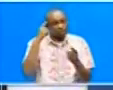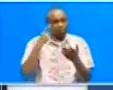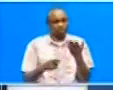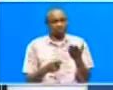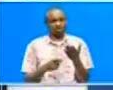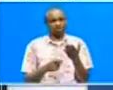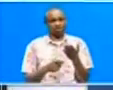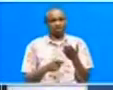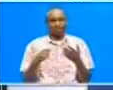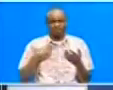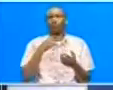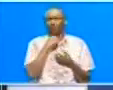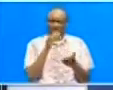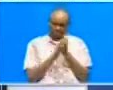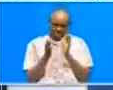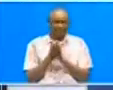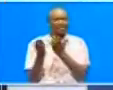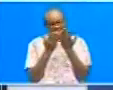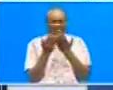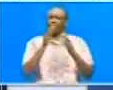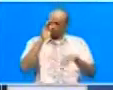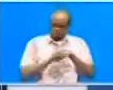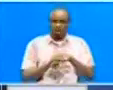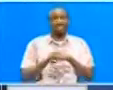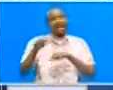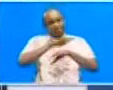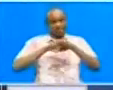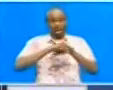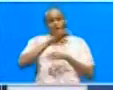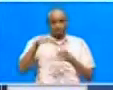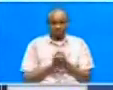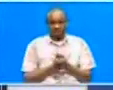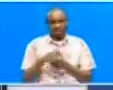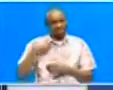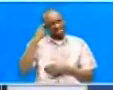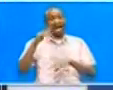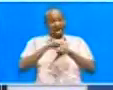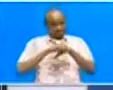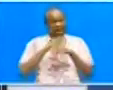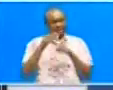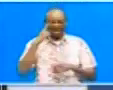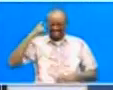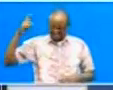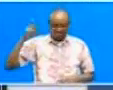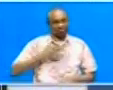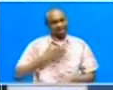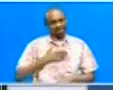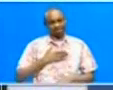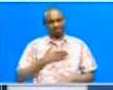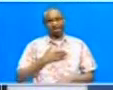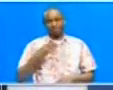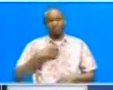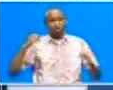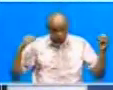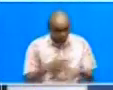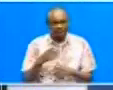mimi nataka kuwa mtangazaji bora hata Afrika. Najiona mtangazaji bora Afrika. Hiyo ni ndoto ambayo nilikuwa nayo. Si ati kitu